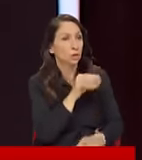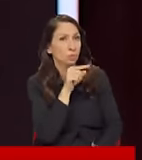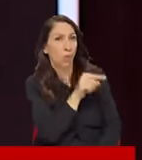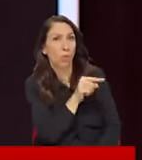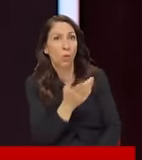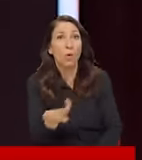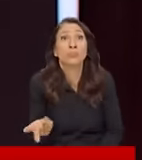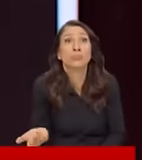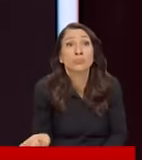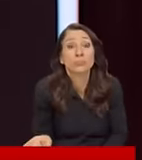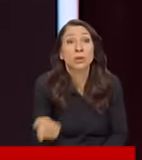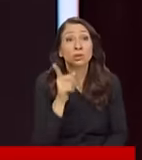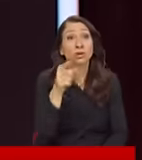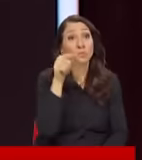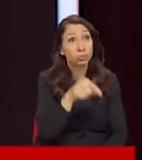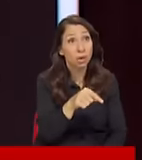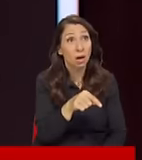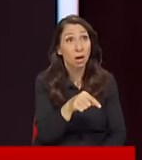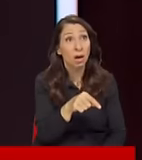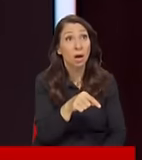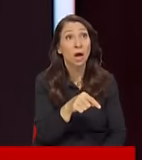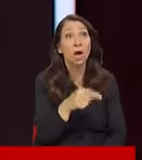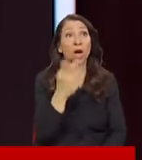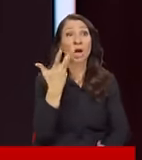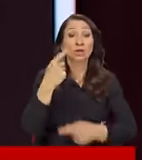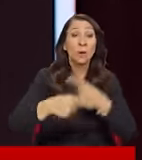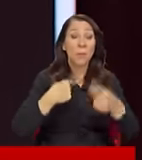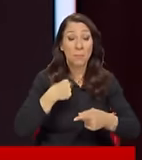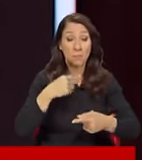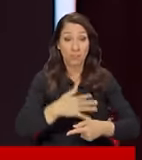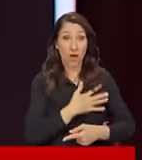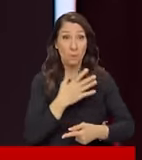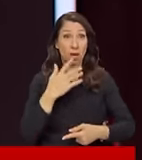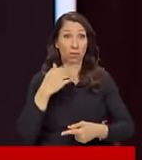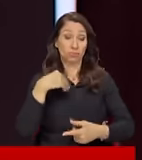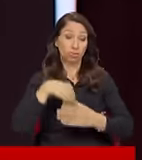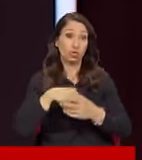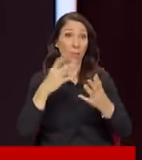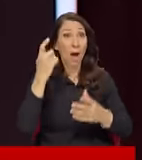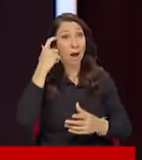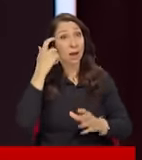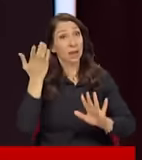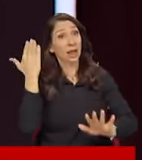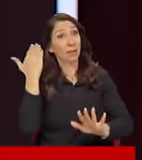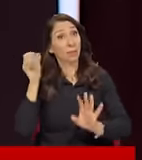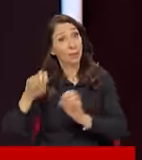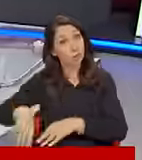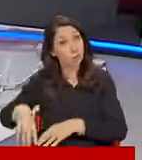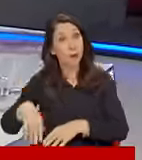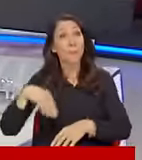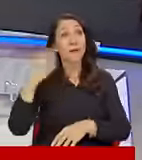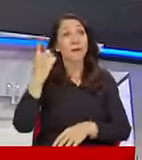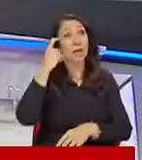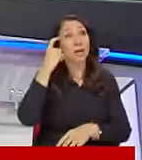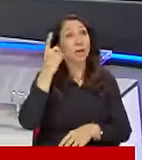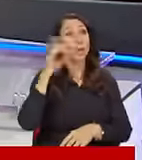etti. Ve siz buna kaç göbektir partiliyim diyen akılı geride bırakıyorsunuz. Başka bir